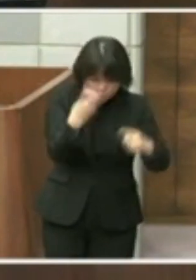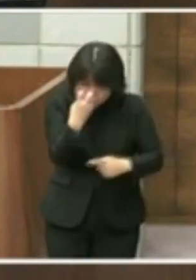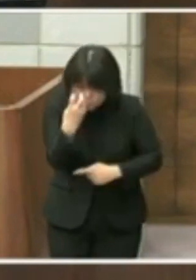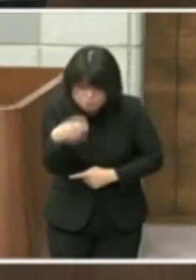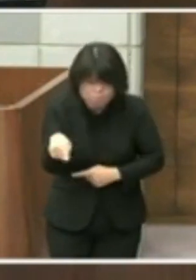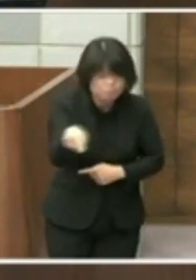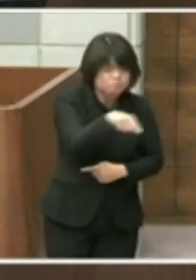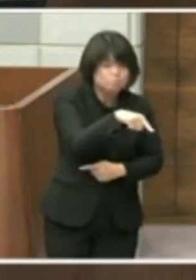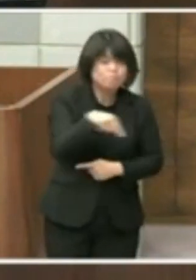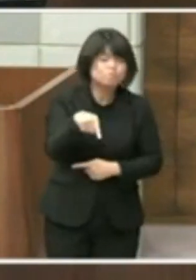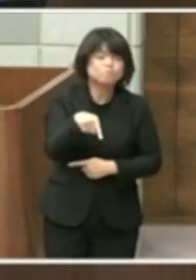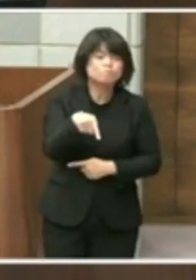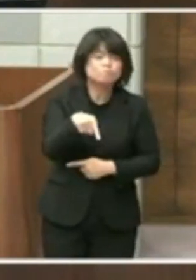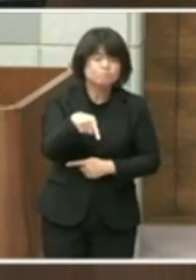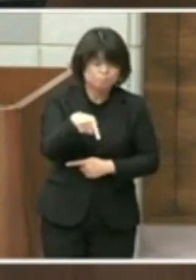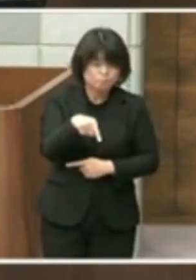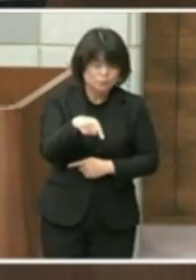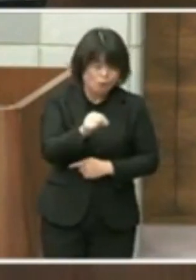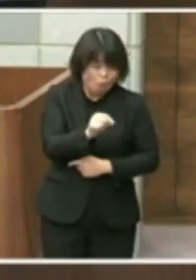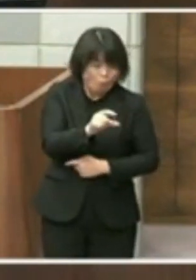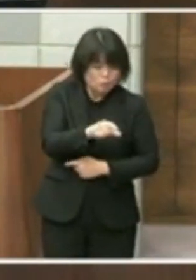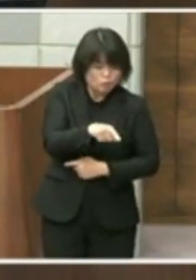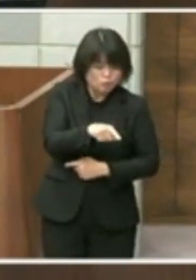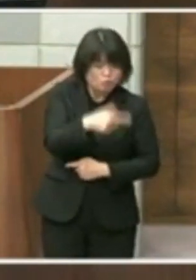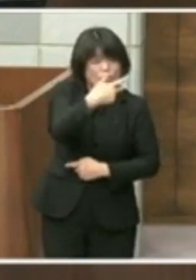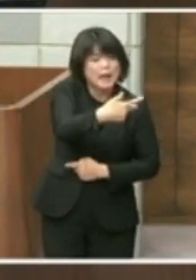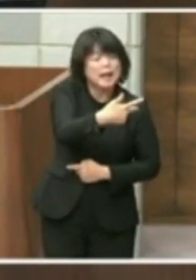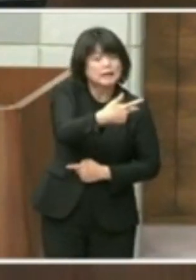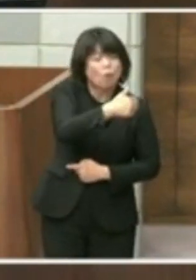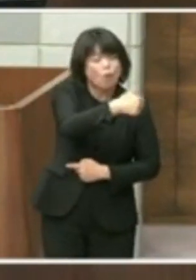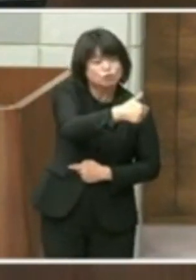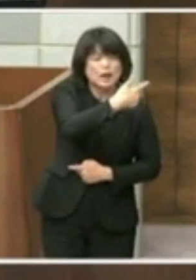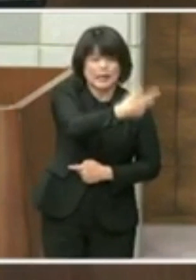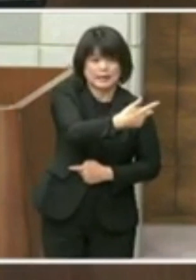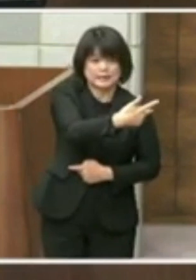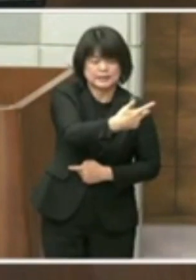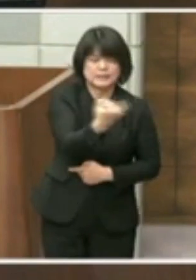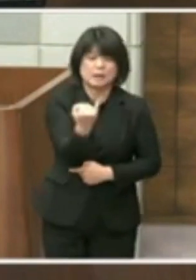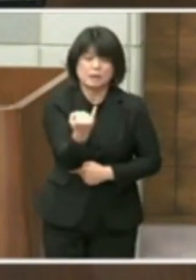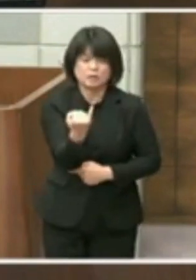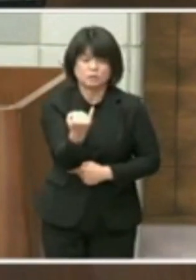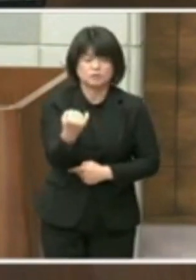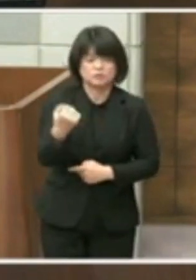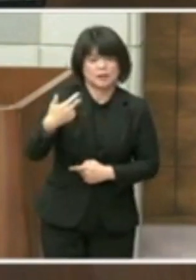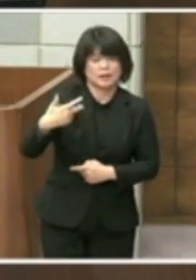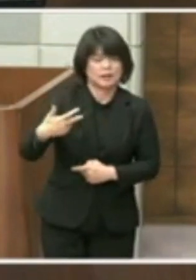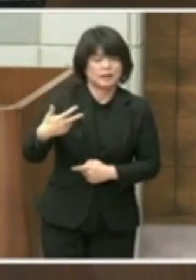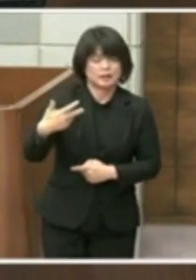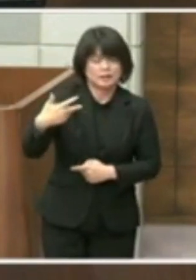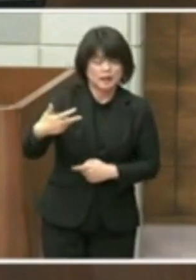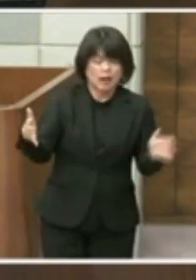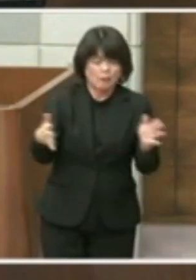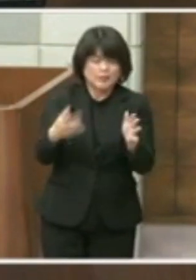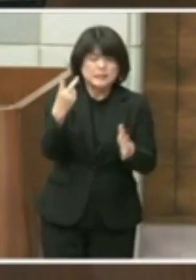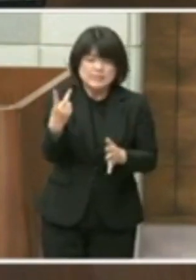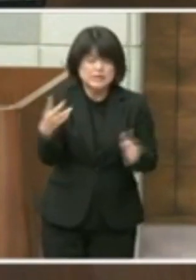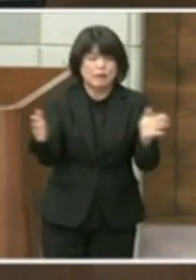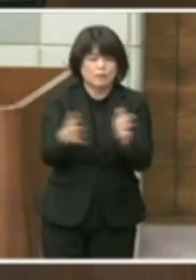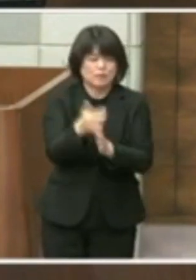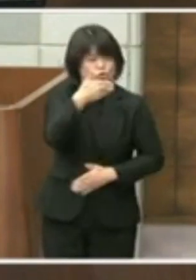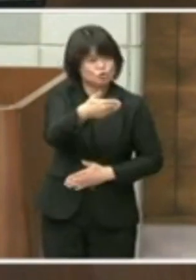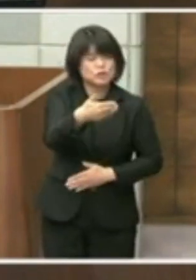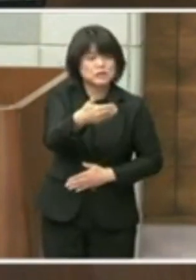い、成虫をオス7匹、メス2匹の計9匹を捕獲するととも